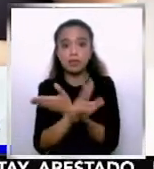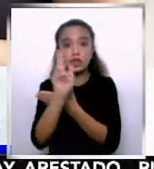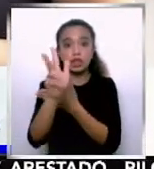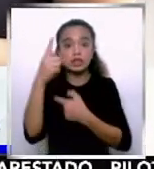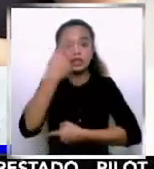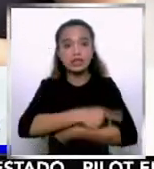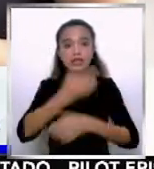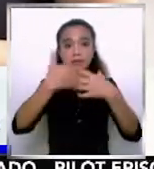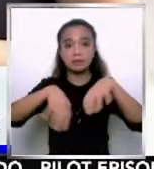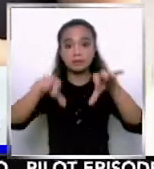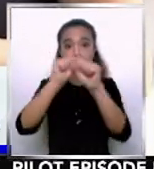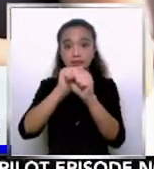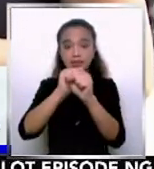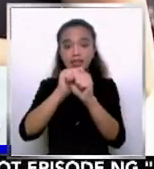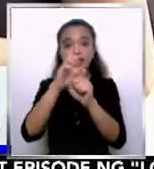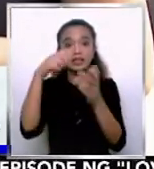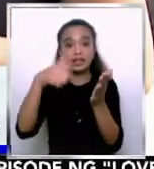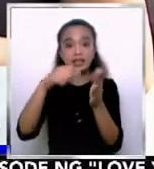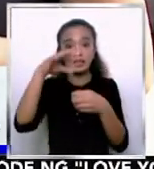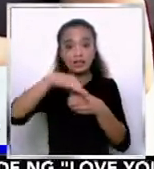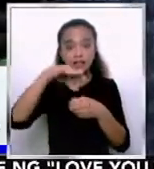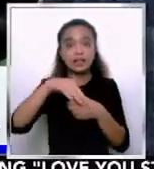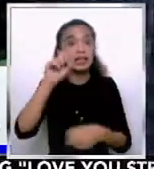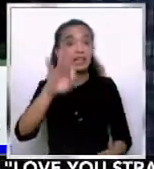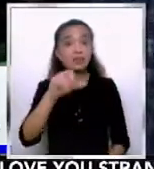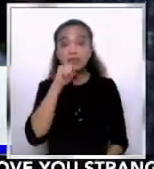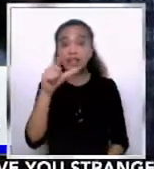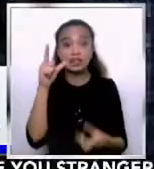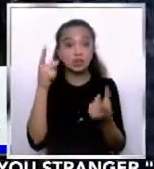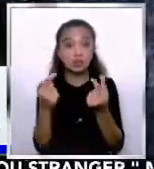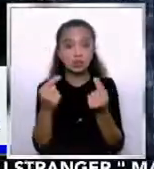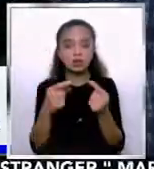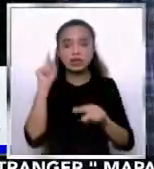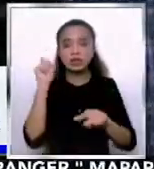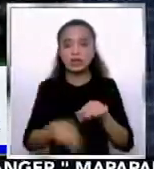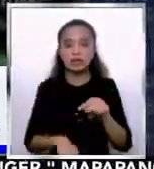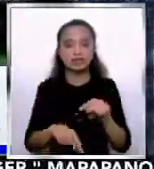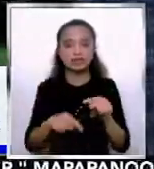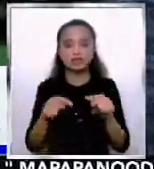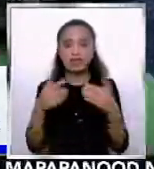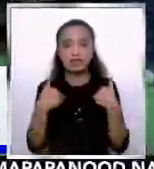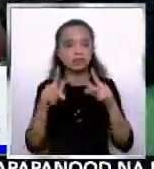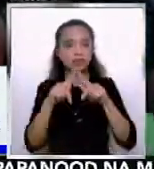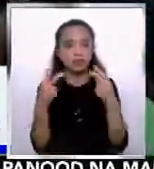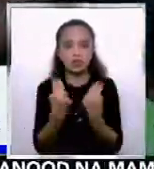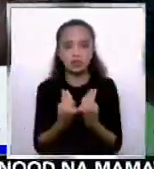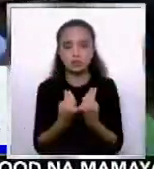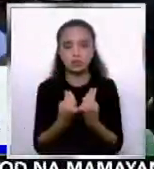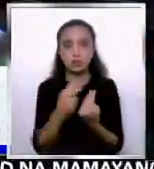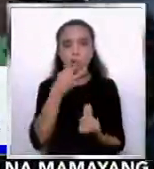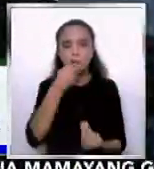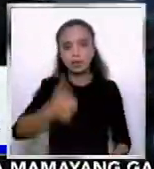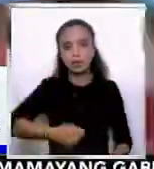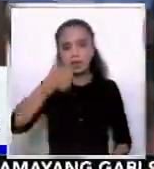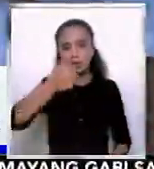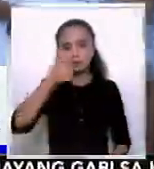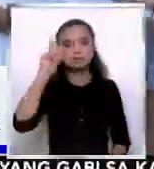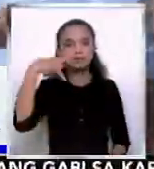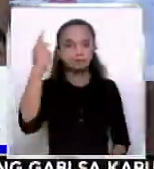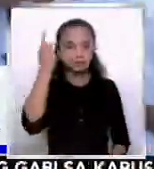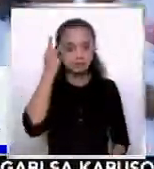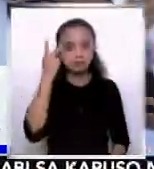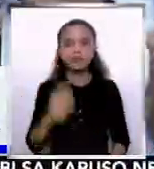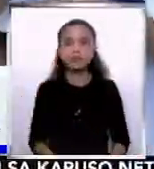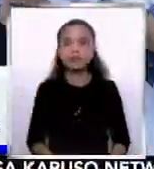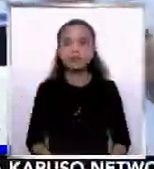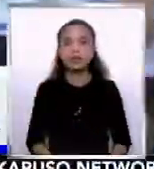gagawin, hindi makauupo sa pwesto ang nanalong kandidato. Ayon naman sa Republic Act 7166 o Synchronized Elections